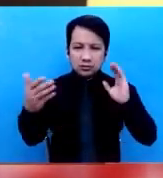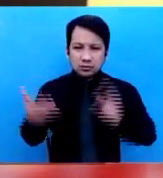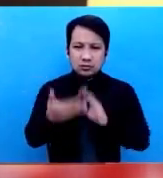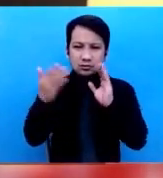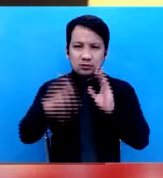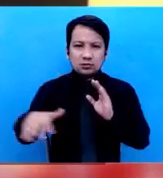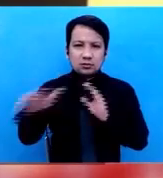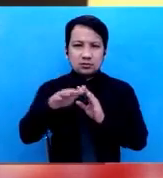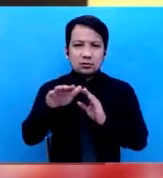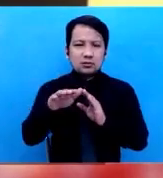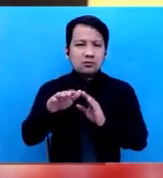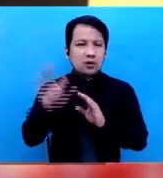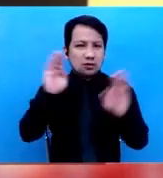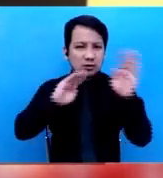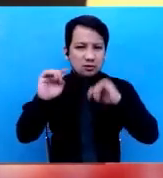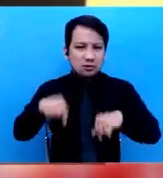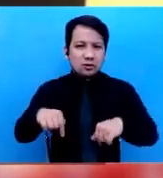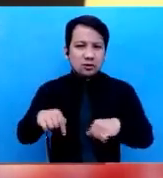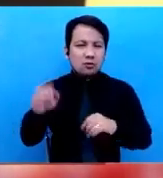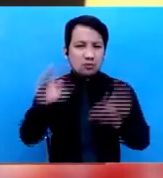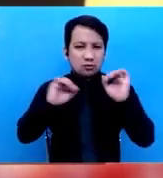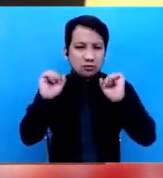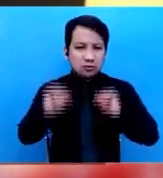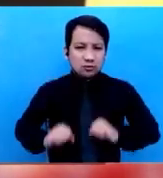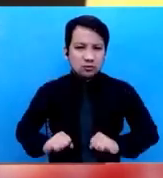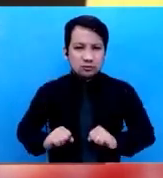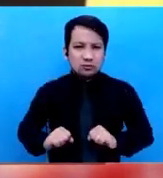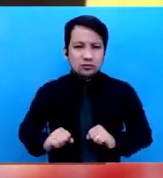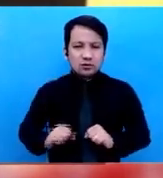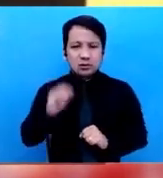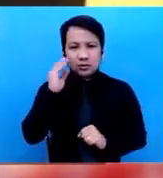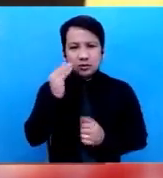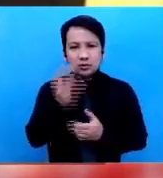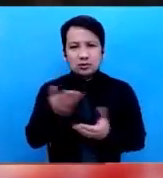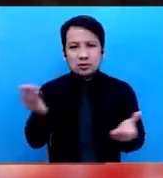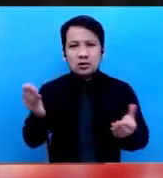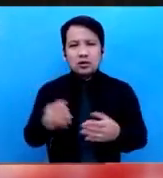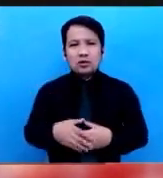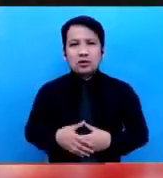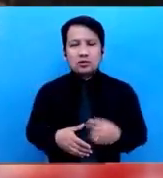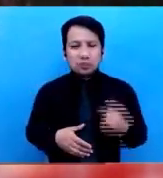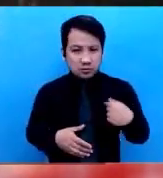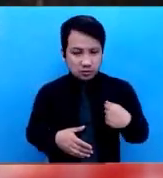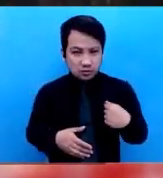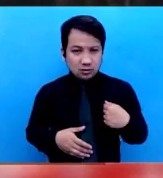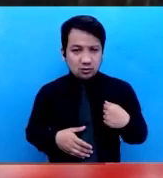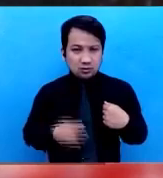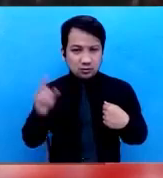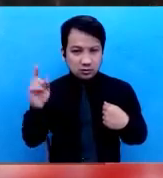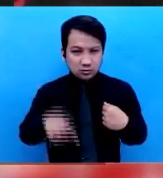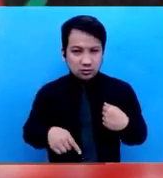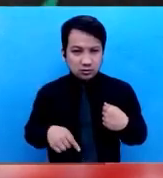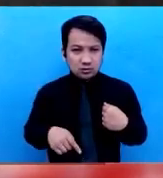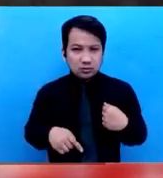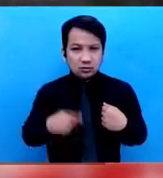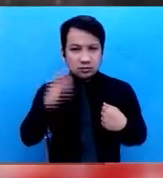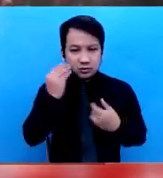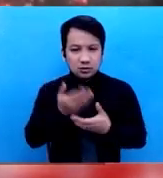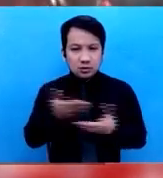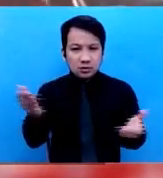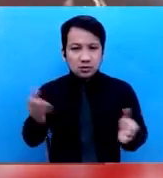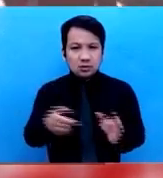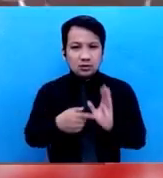lahat ng problema, kaya natin makaraos. At hindi lang tayo makakaraos, kundi tayo